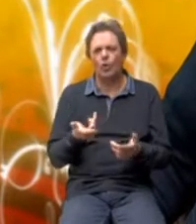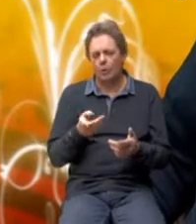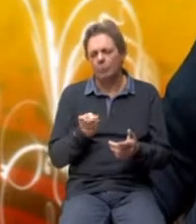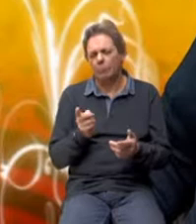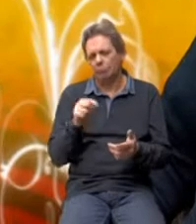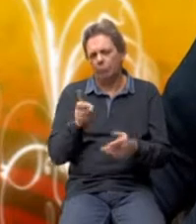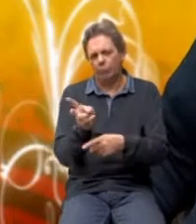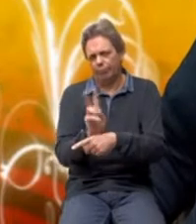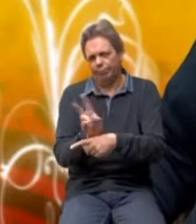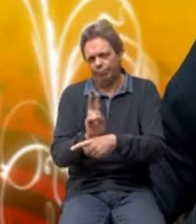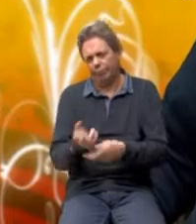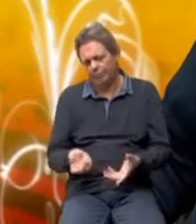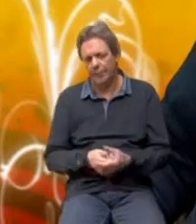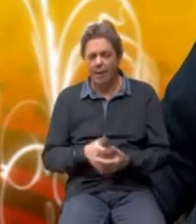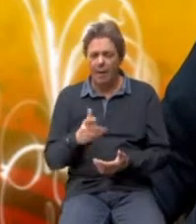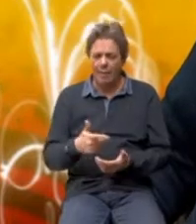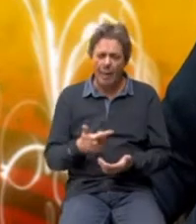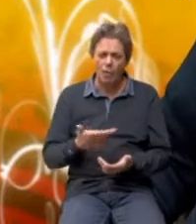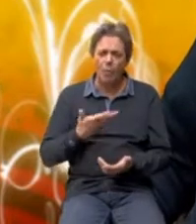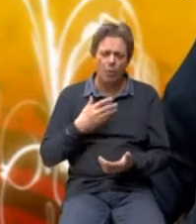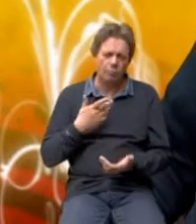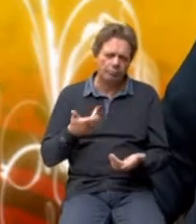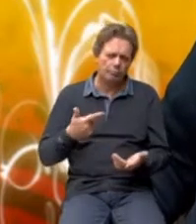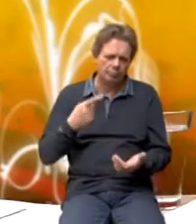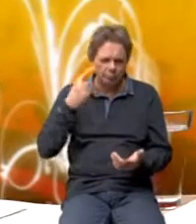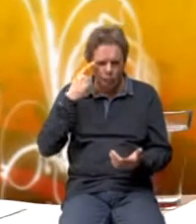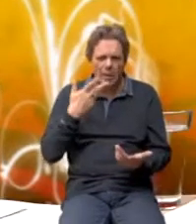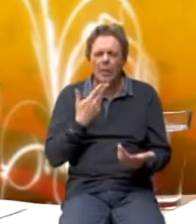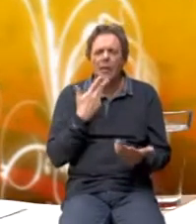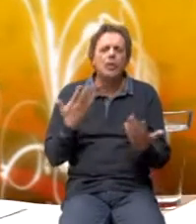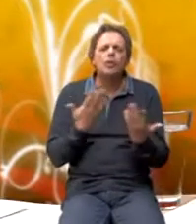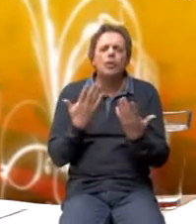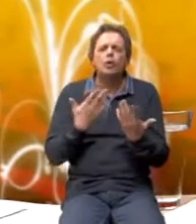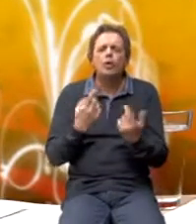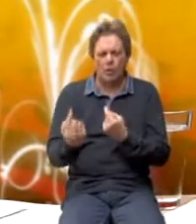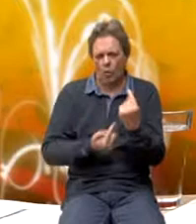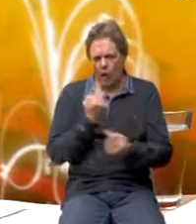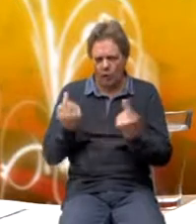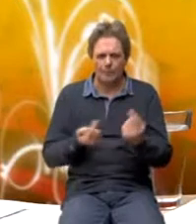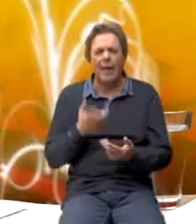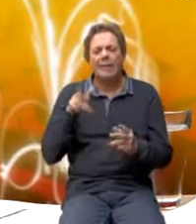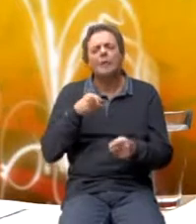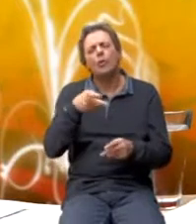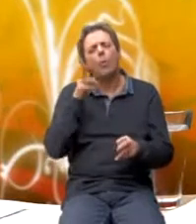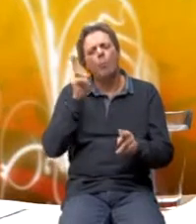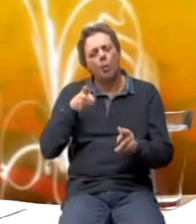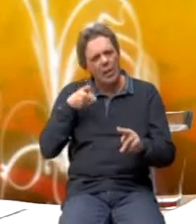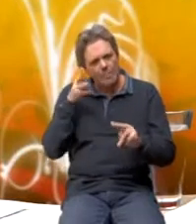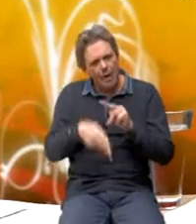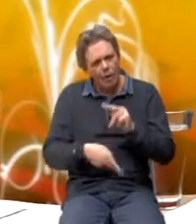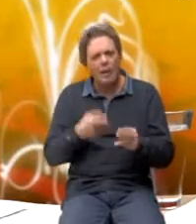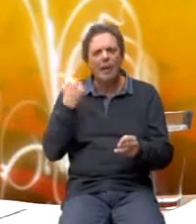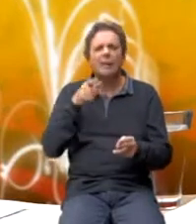devijacija. Ali u svakom slučaju danas ćemo iz prve ruke doznati. Da, koje su to? Da li se mogu te devijacije spriječiti ili se